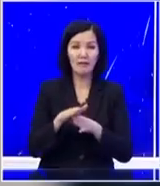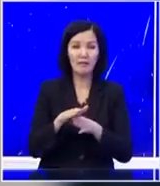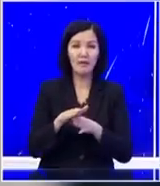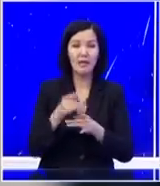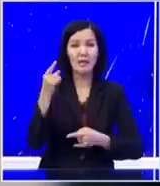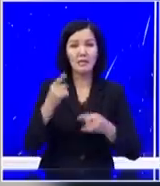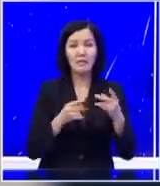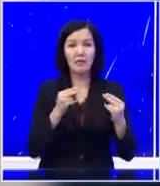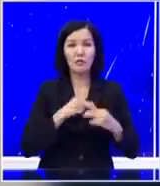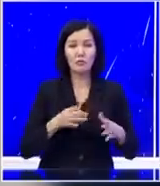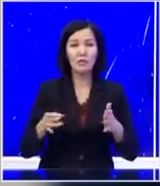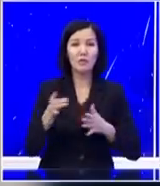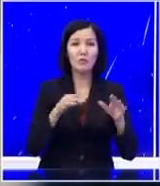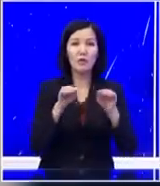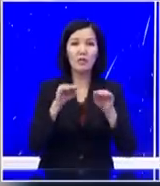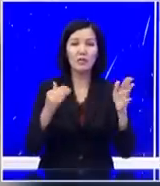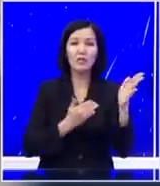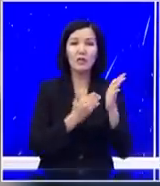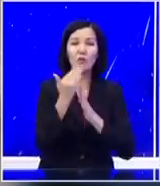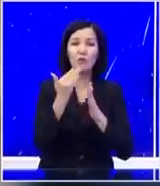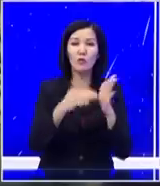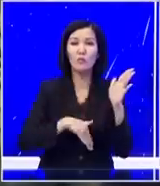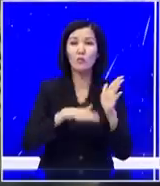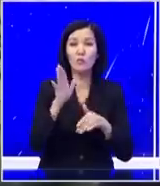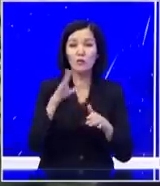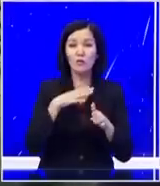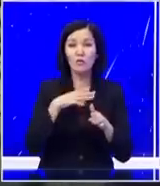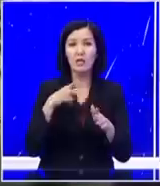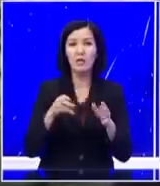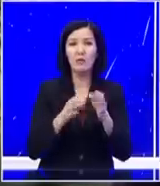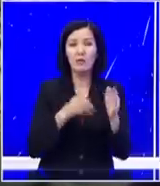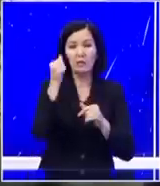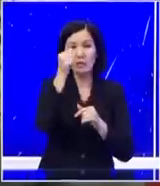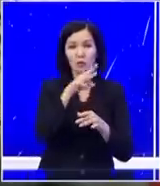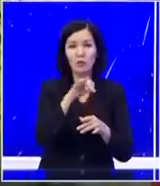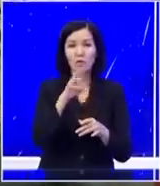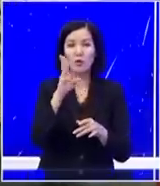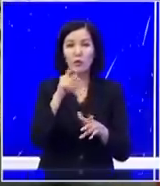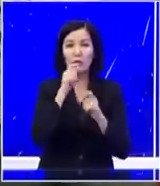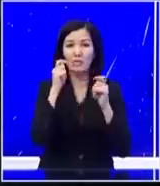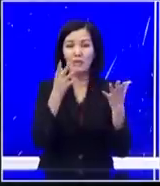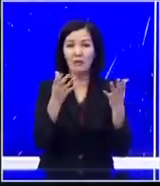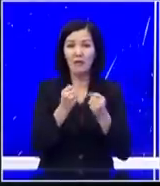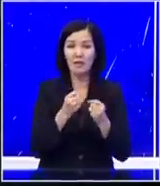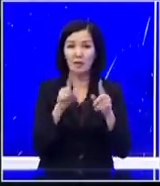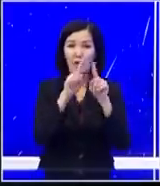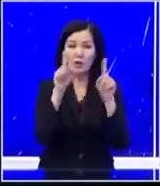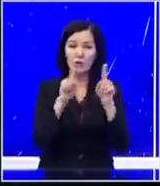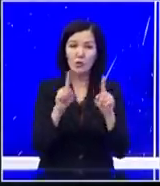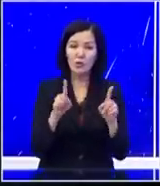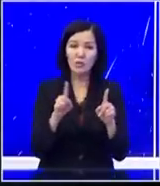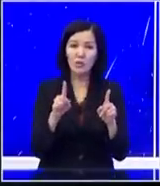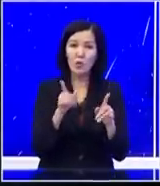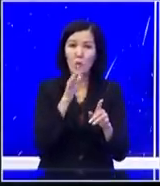телевидение жұмысын республикалық деңгейге көтерді. Арна 2018 жылы республикалық тұмар сыйлығын алды. Жұлдызды сәтте де